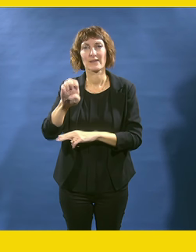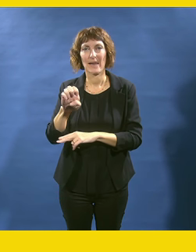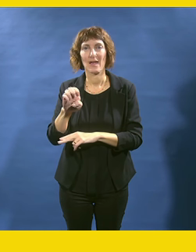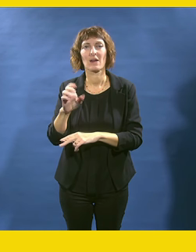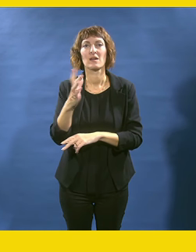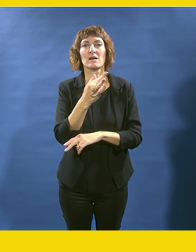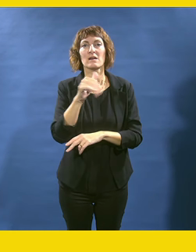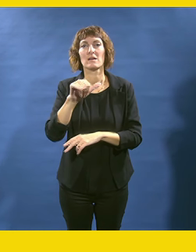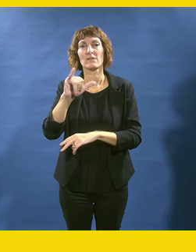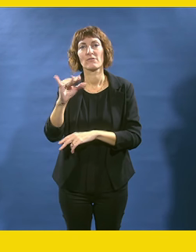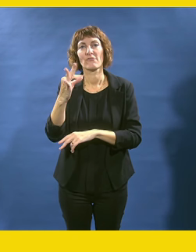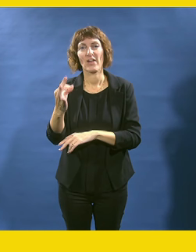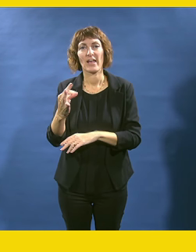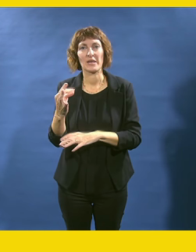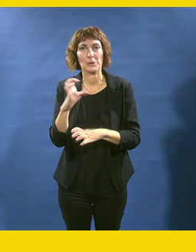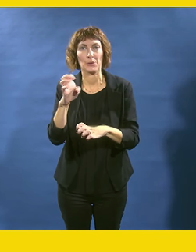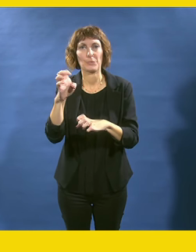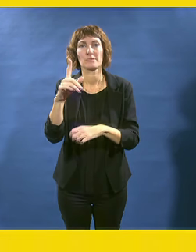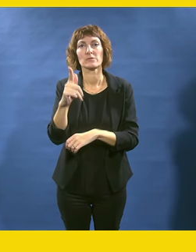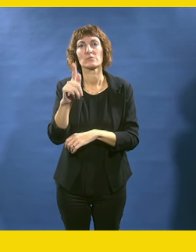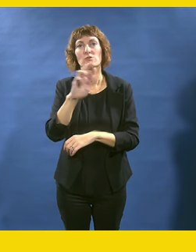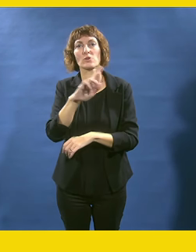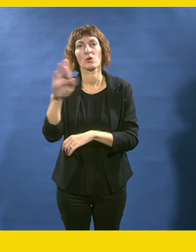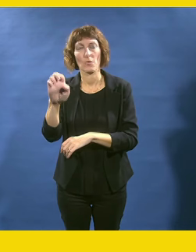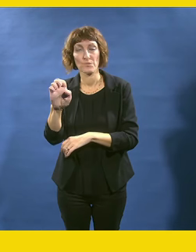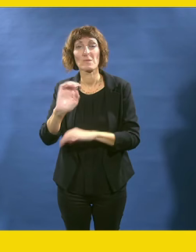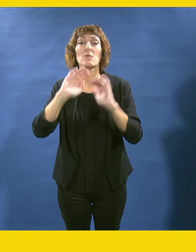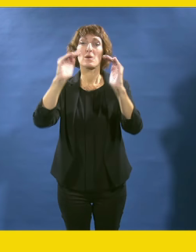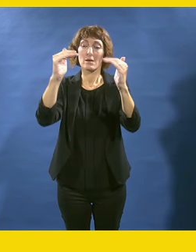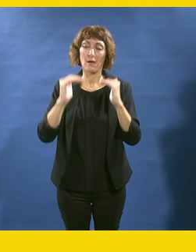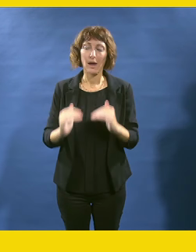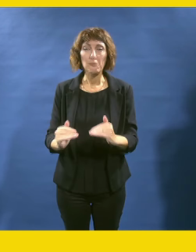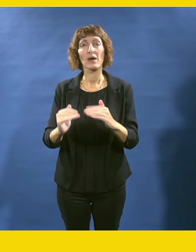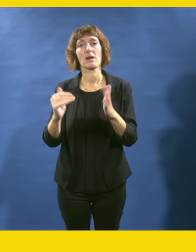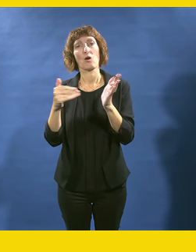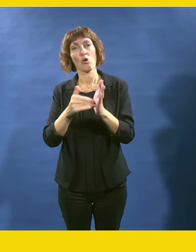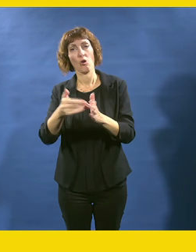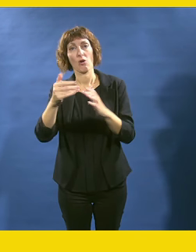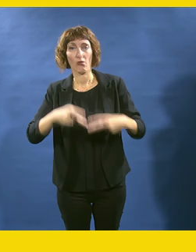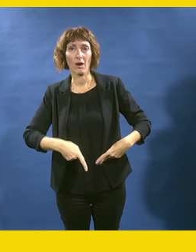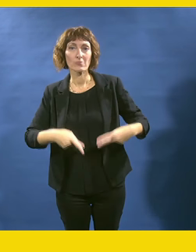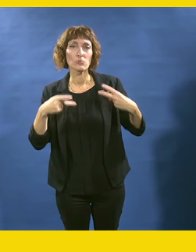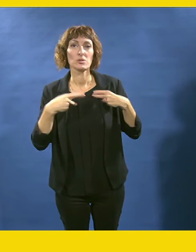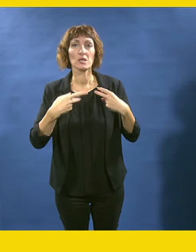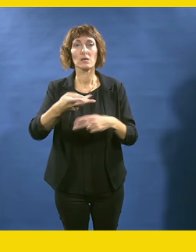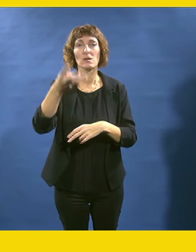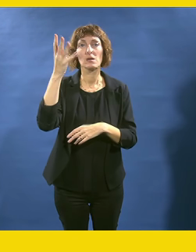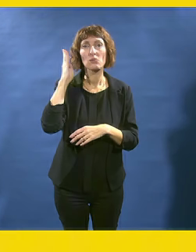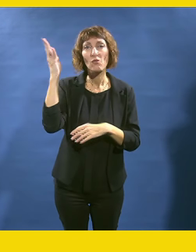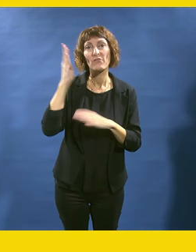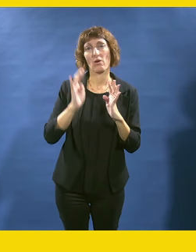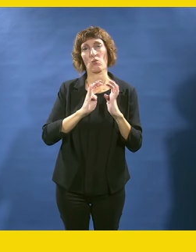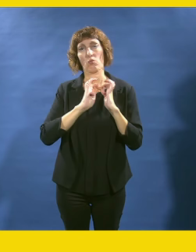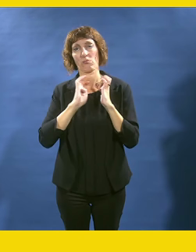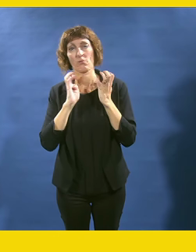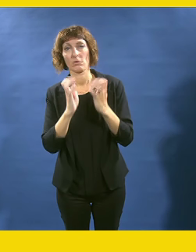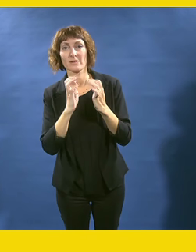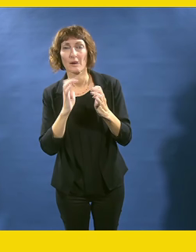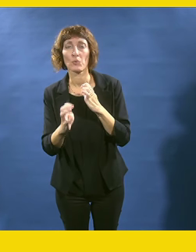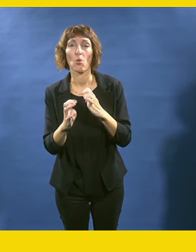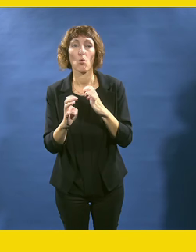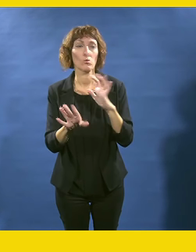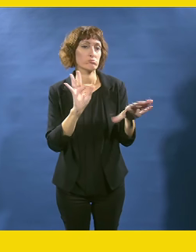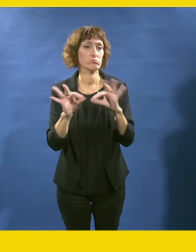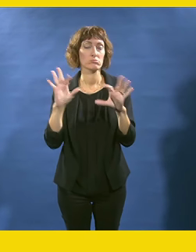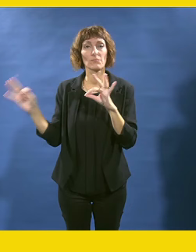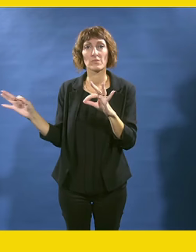17h30, ce sera le moment des ateliers, conférences, tables rondes, au choix. Donc vous l'avez vu, pour une raison de jauge, certaines étaient